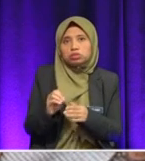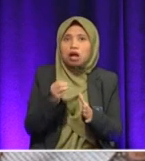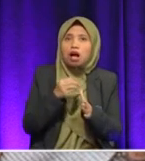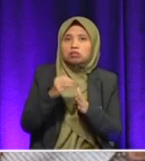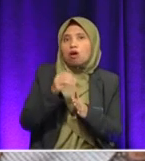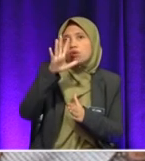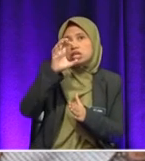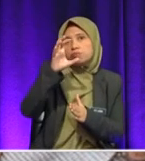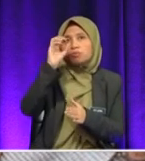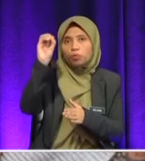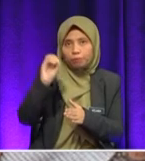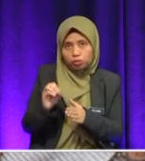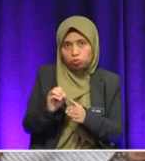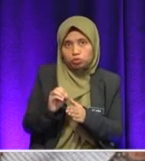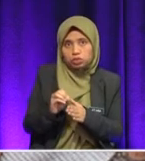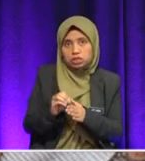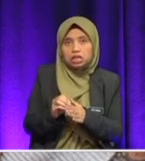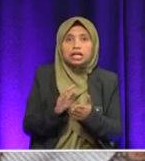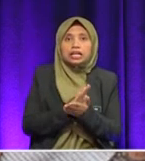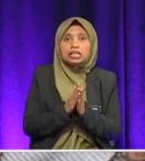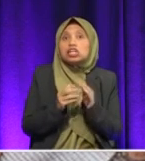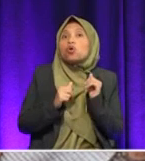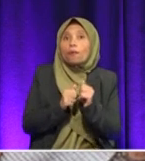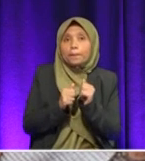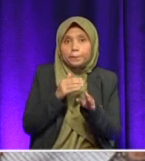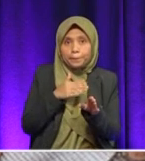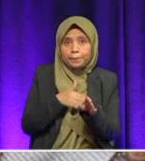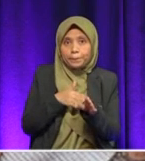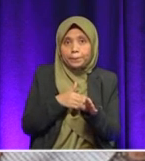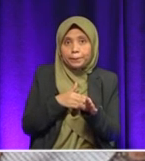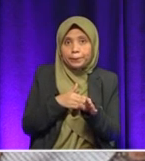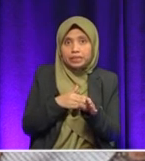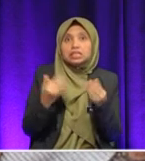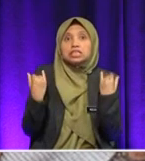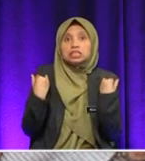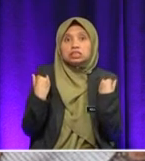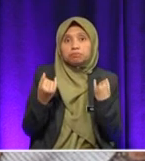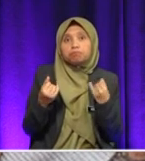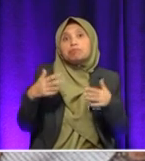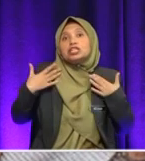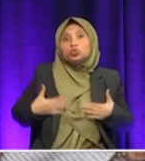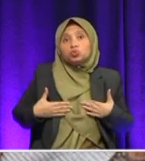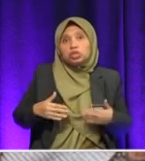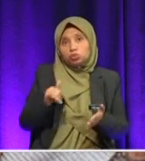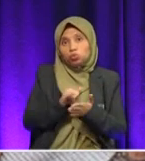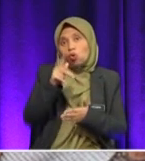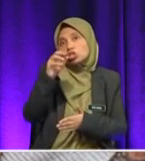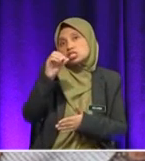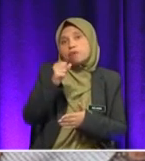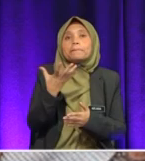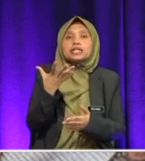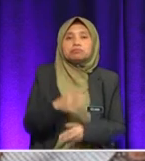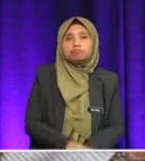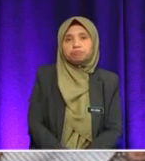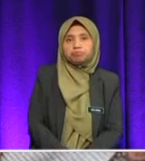jadi bergantung kepada kehidupan pakaianku sendiri loh oke